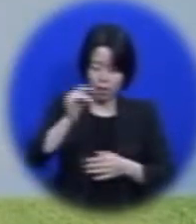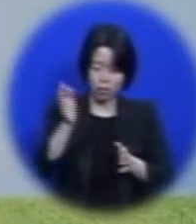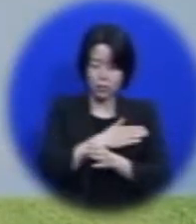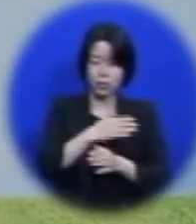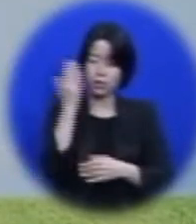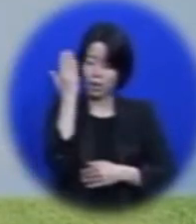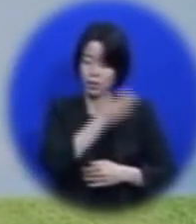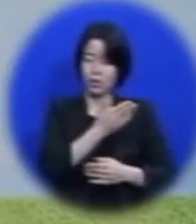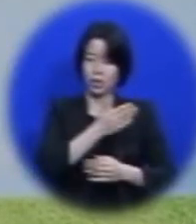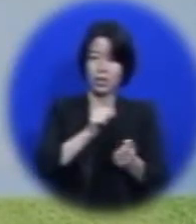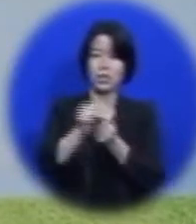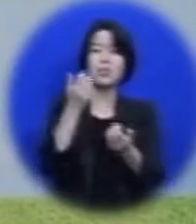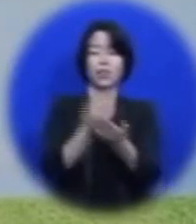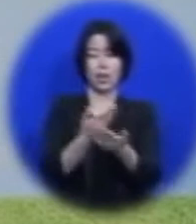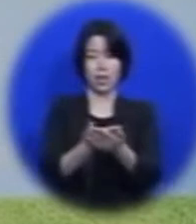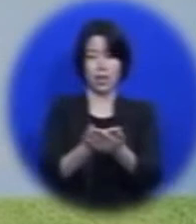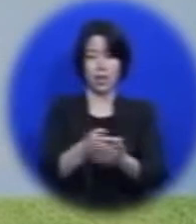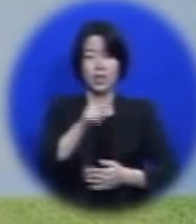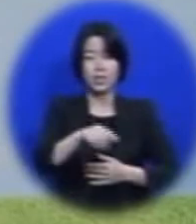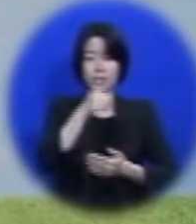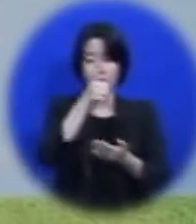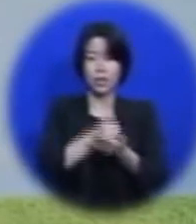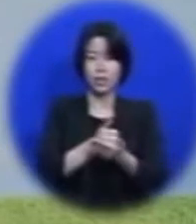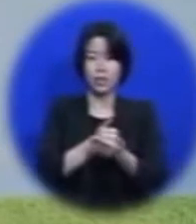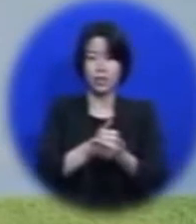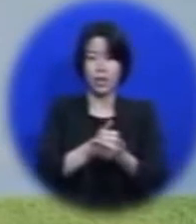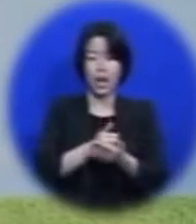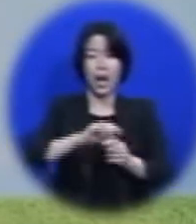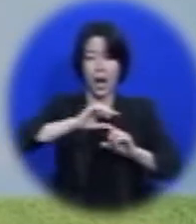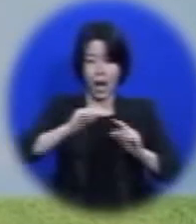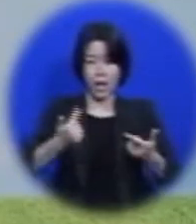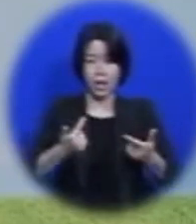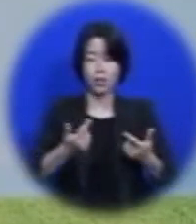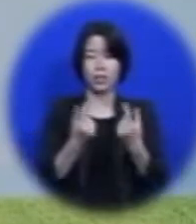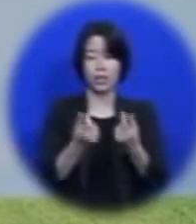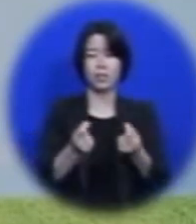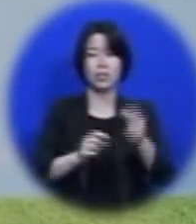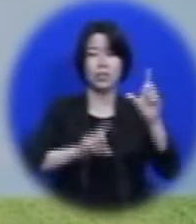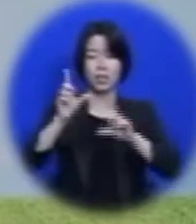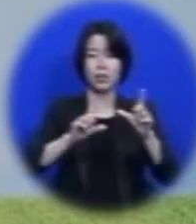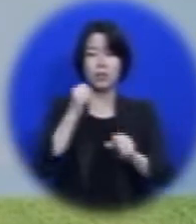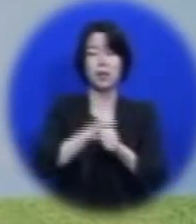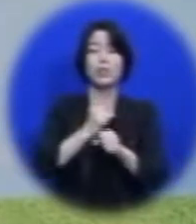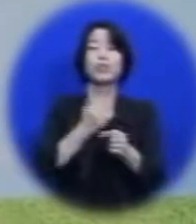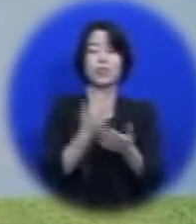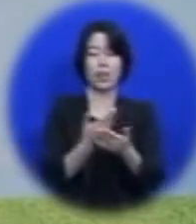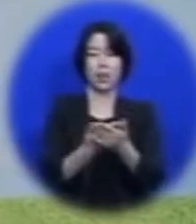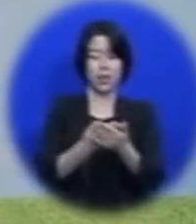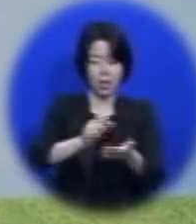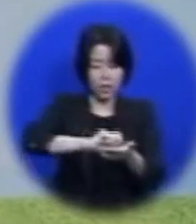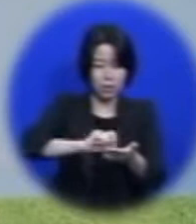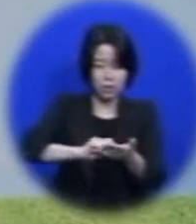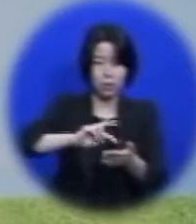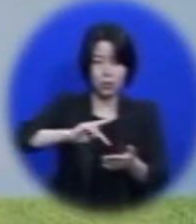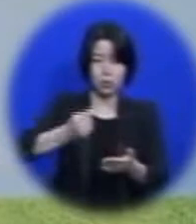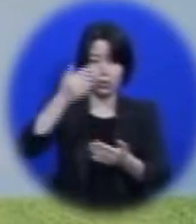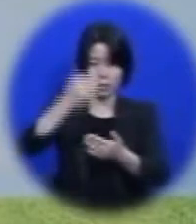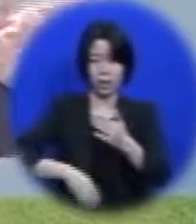거예요. 그 죄를 짓지 않은 것과 같은 상태로 만들어달라는 겁니다. 기록도 남겨놓지